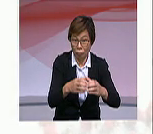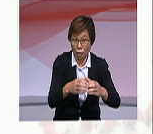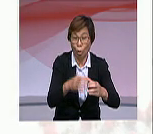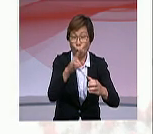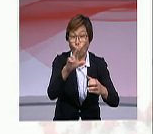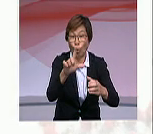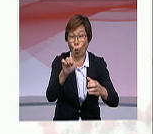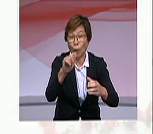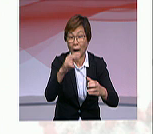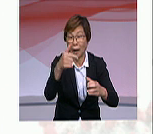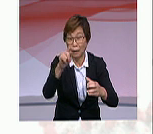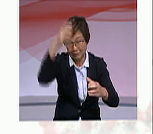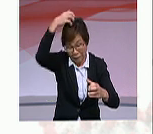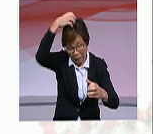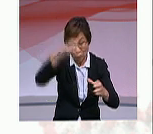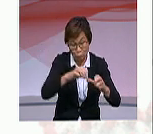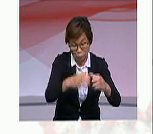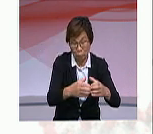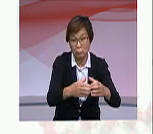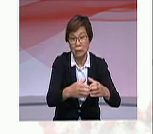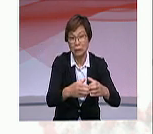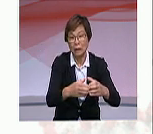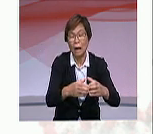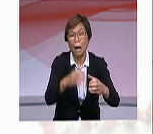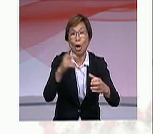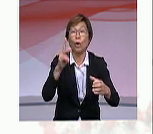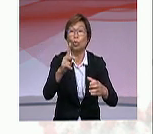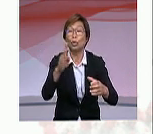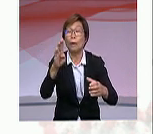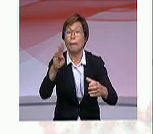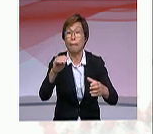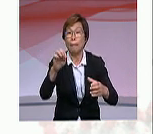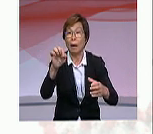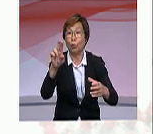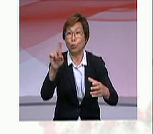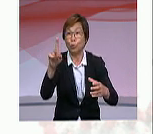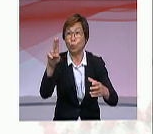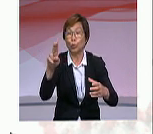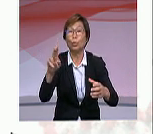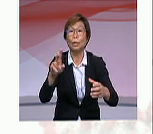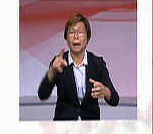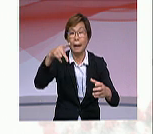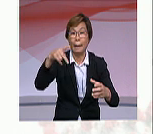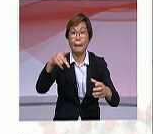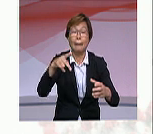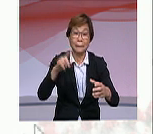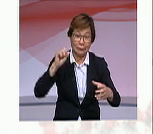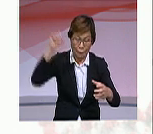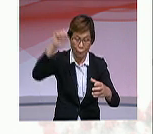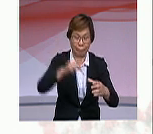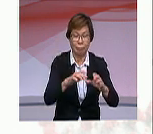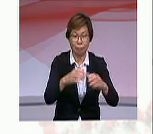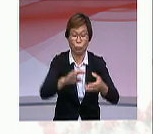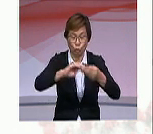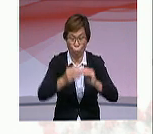Ulu Langat di negeri Selangor dan daerah Kota Marudu dan Penampang di negeri Sabah. Kes indeks bagi kluster ini